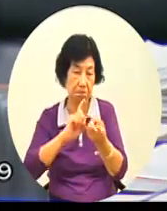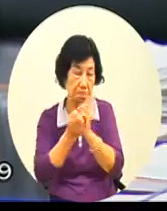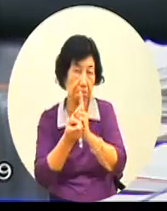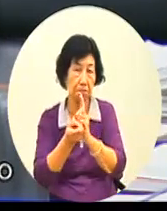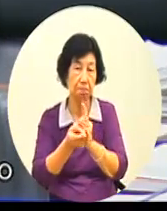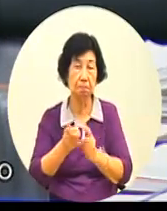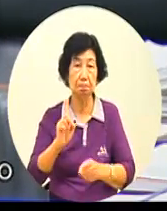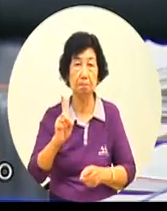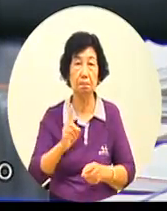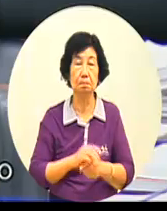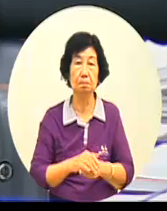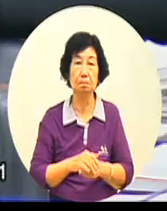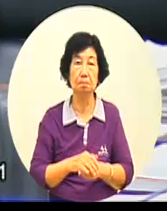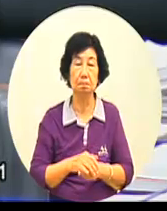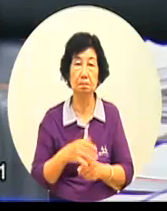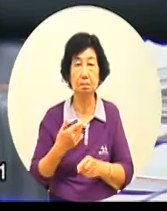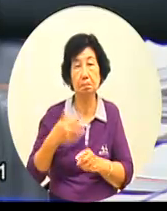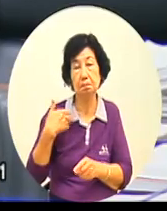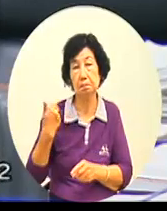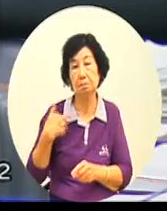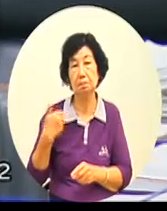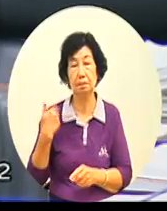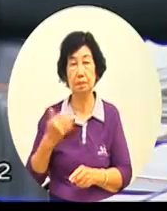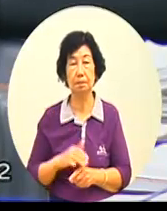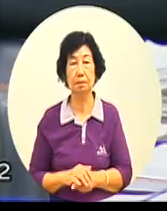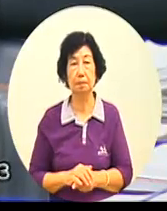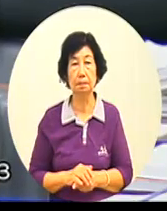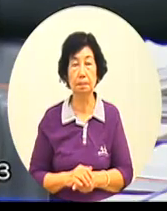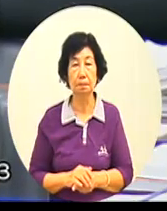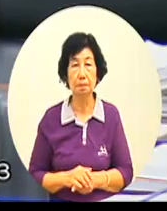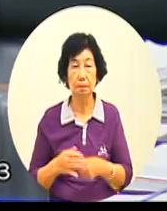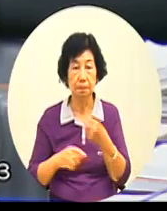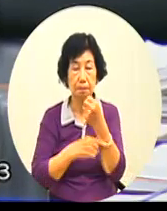说他真的不知道。那所以你的法令宣导到底